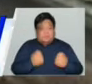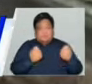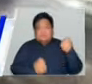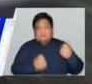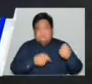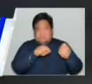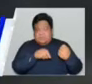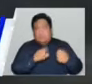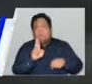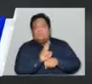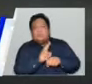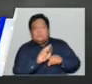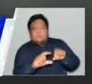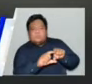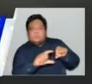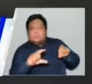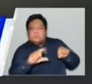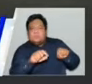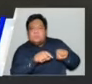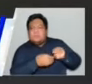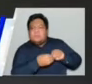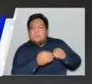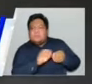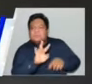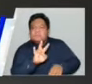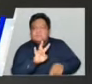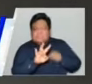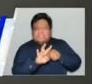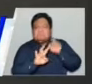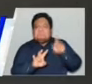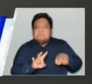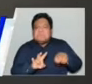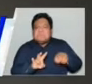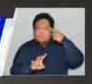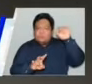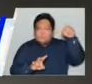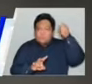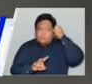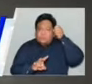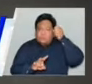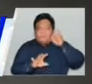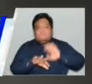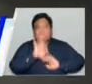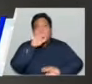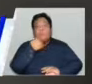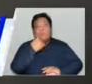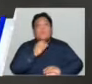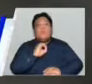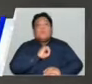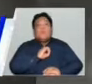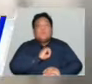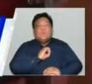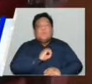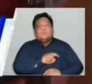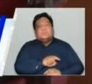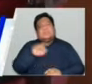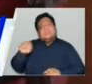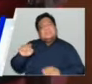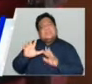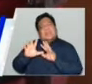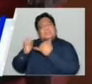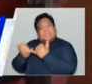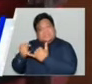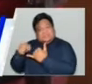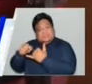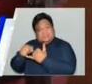pang-senador. Sa paglutang ng driver, lumabas na ang sasakyan ay pagmamayari ng Orient Pacific Corporation, kumpanyang pinamumunuan ni Kenneth Tan